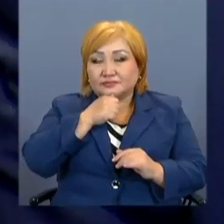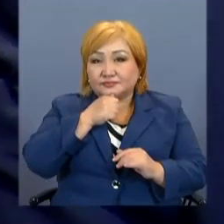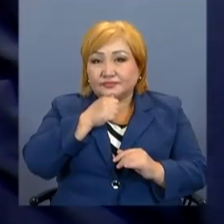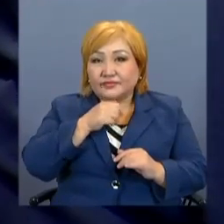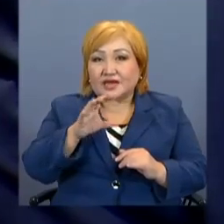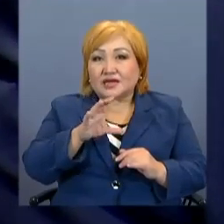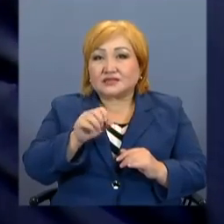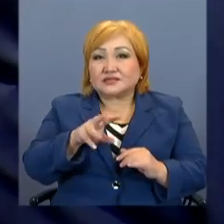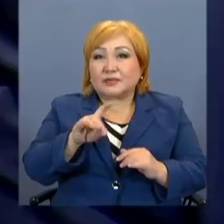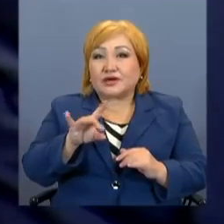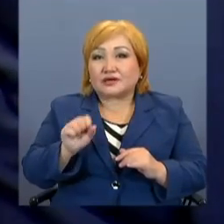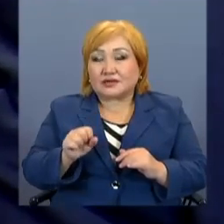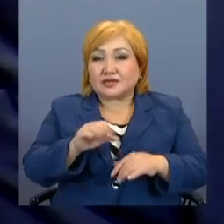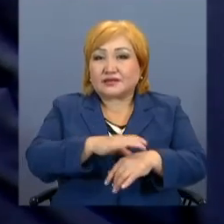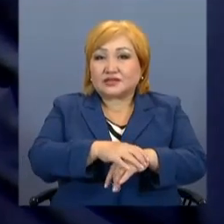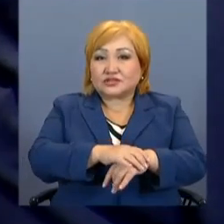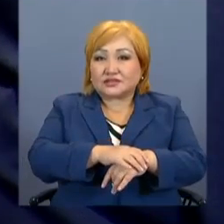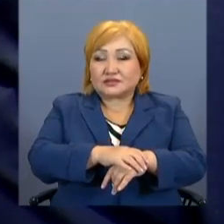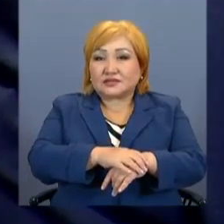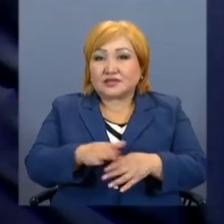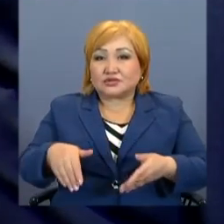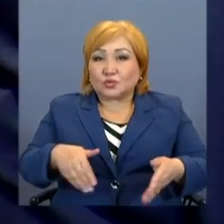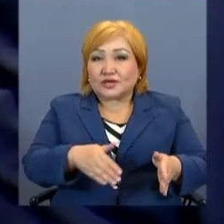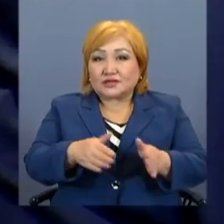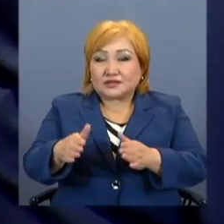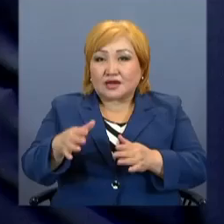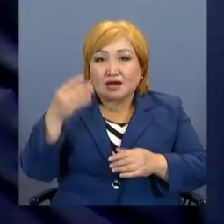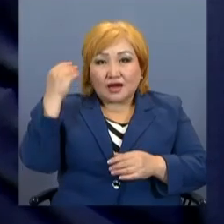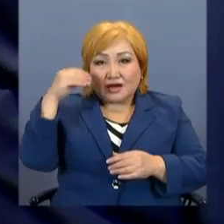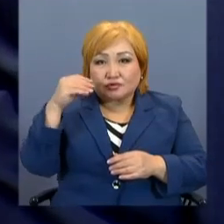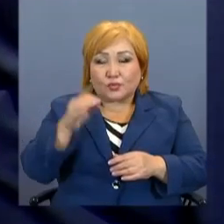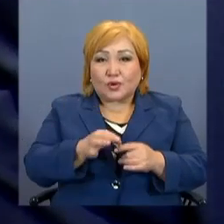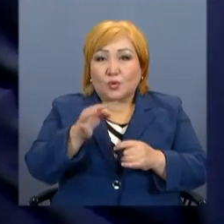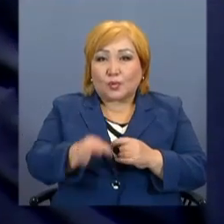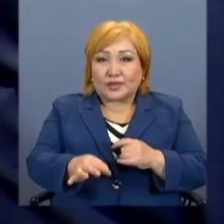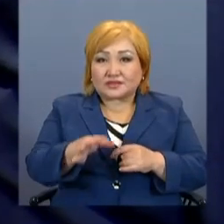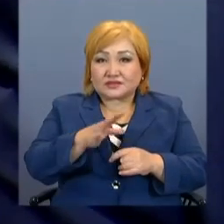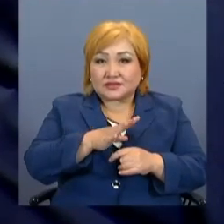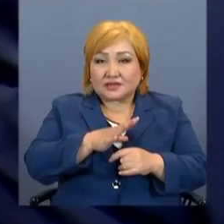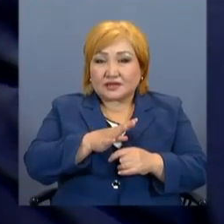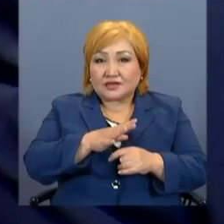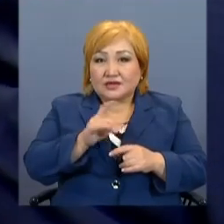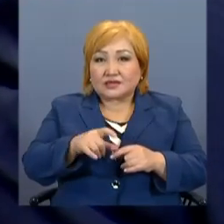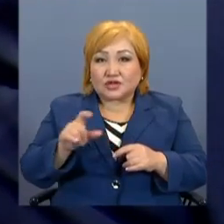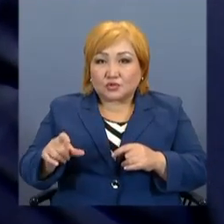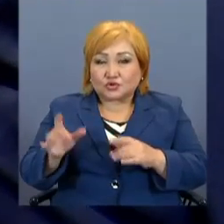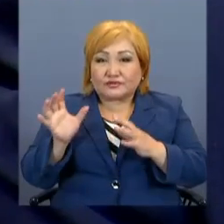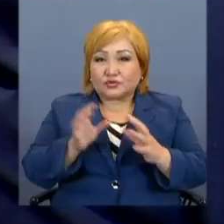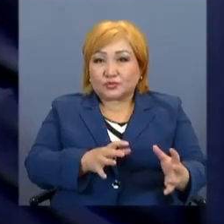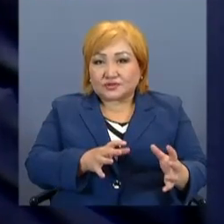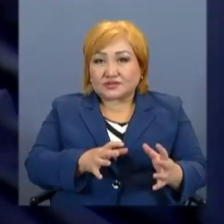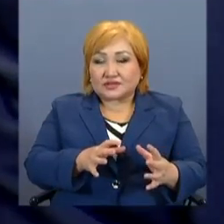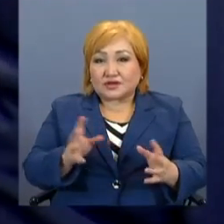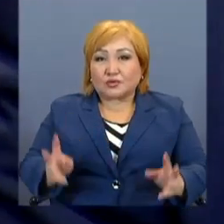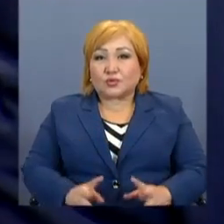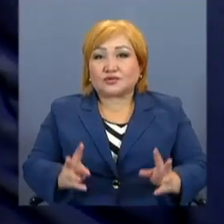Самара-Шымкент тас жолында Ақтөбе облысы жаңа мекенінде жолаушылар тасымалдайтын автобустың өрт алғанын бәріміз біліп отырмыз. Ол